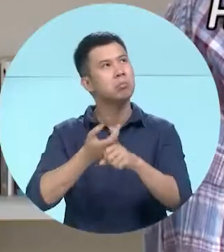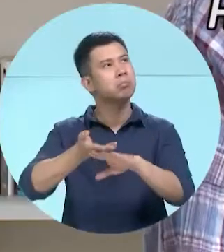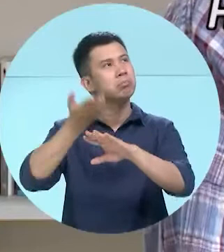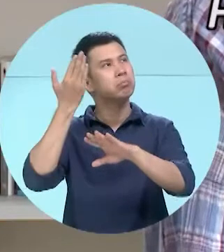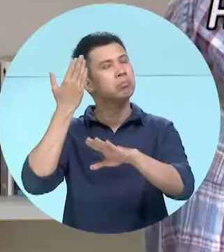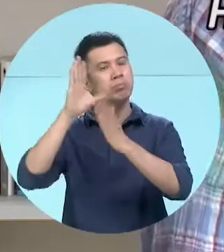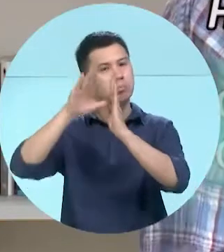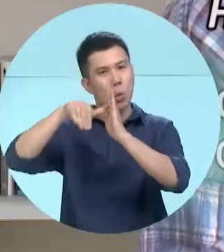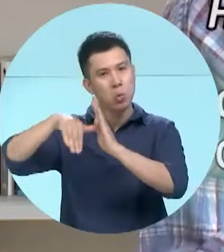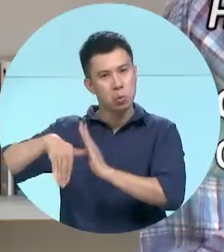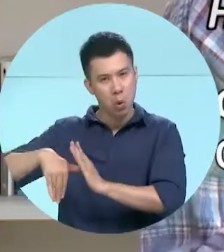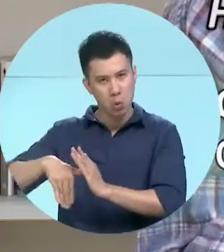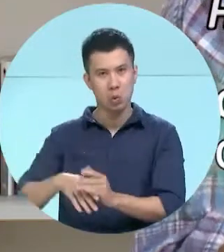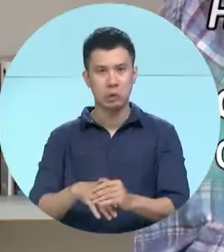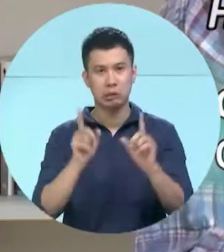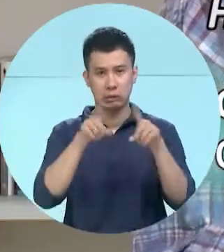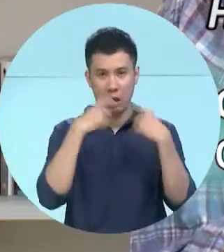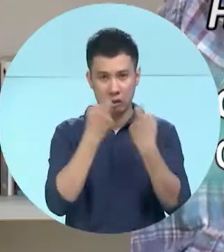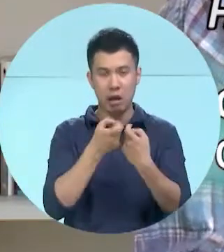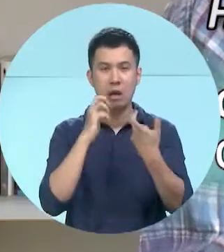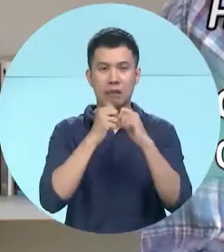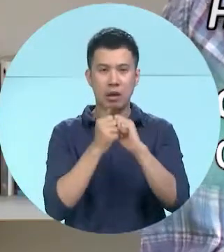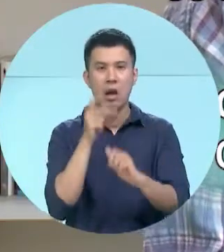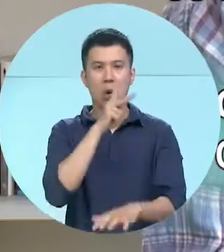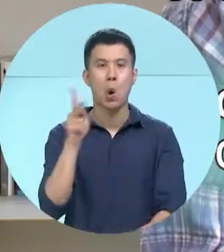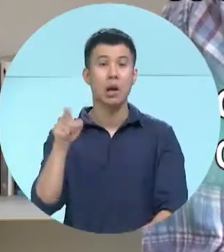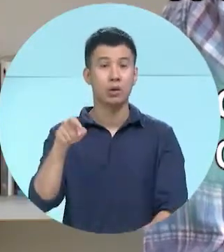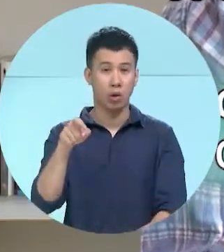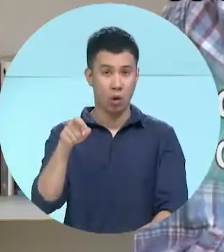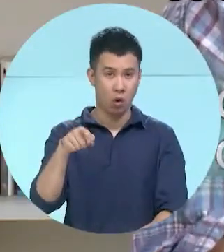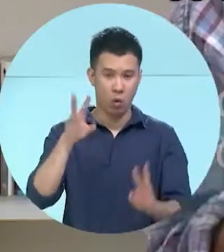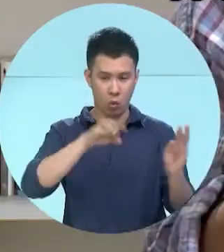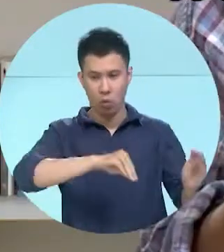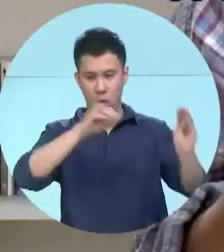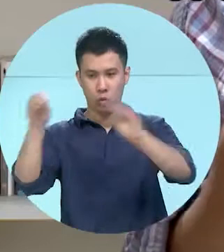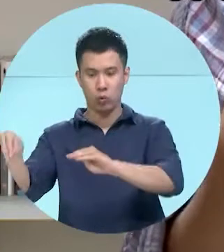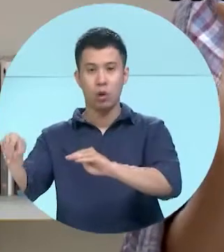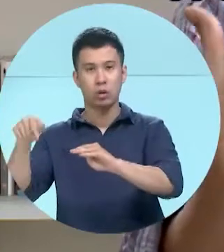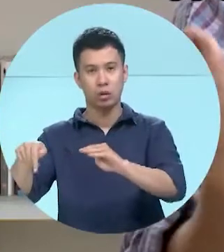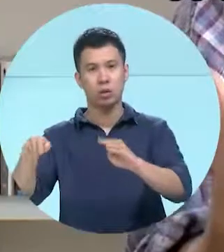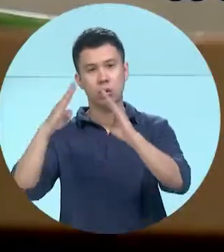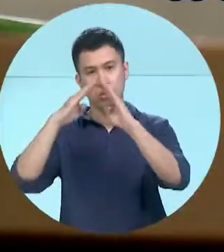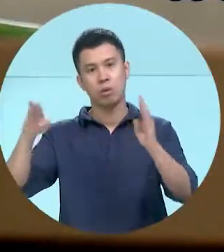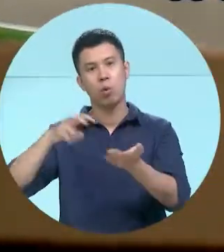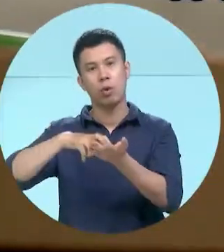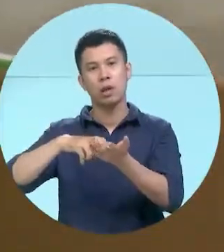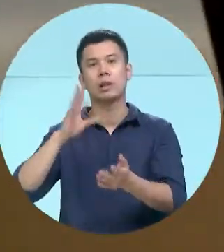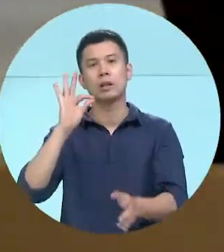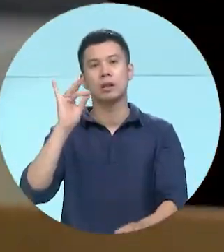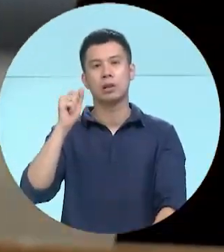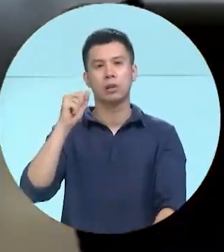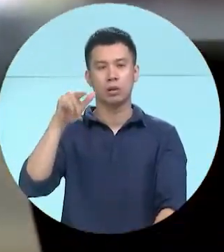sau thì gia đình gặp một số những cái khó khăn và chính vì vậy là chuyển bạn ấy về trường khuyết tật Thanh Trì để